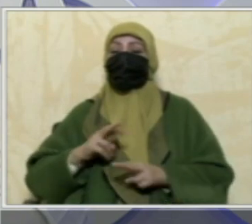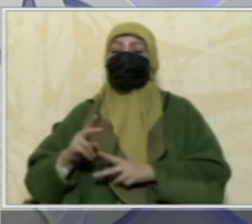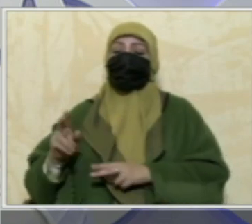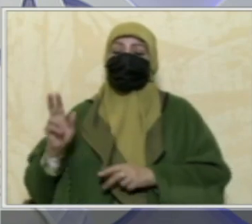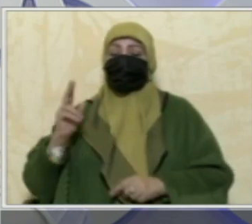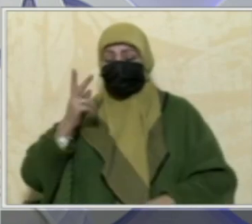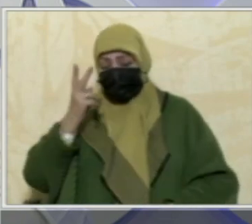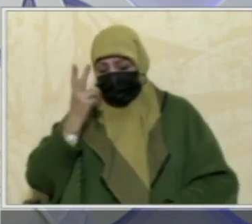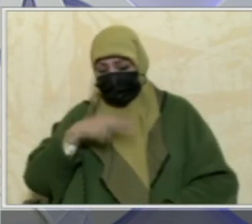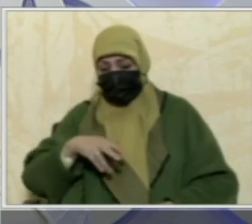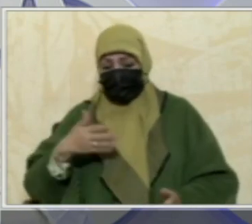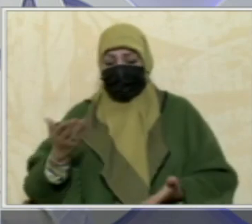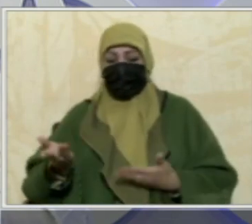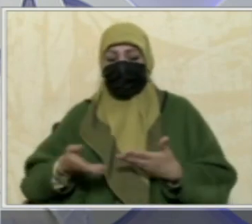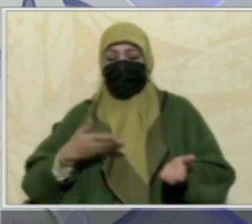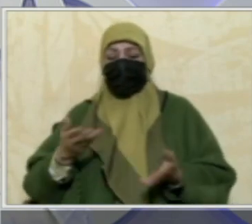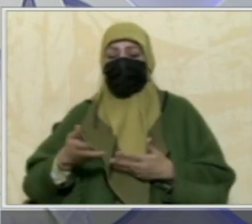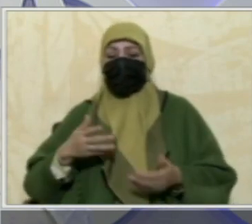يعني